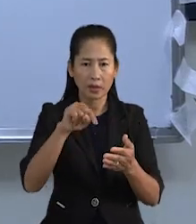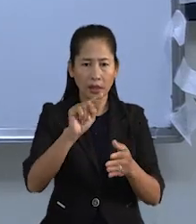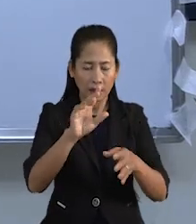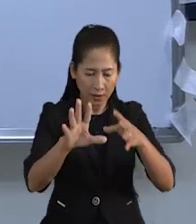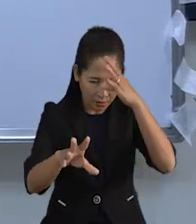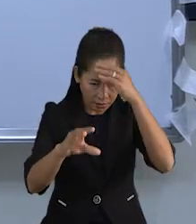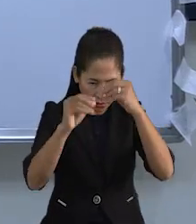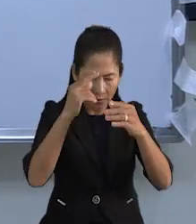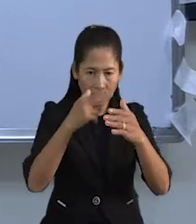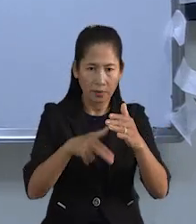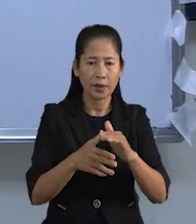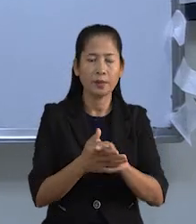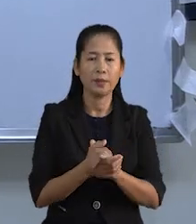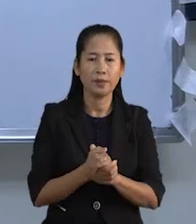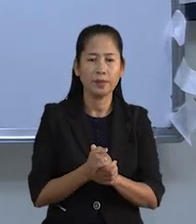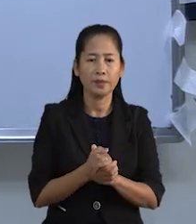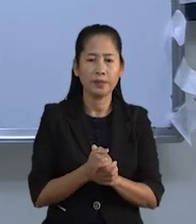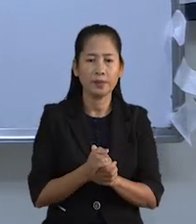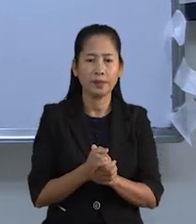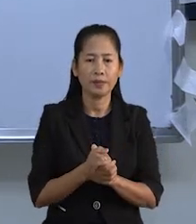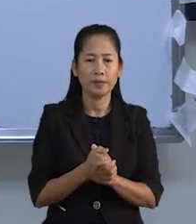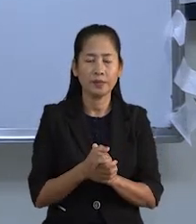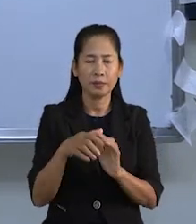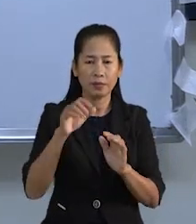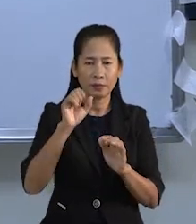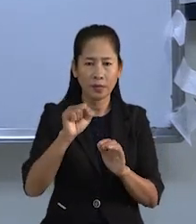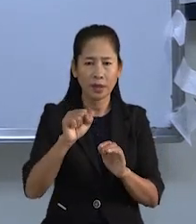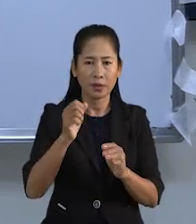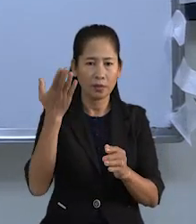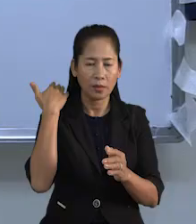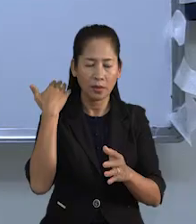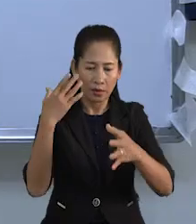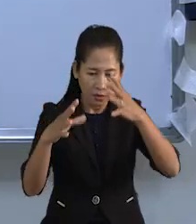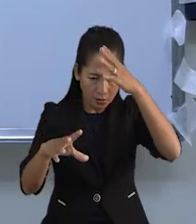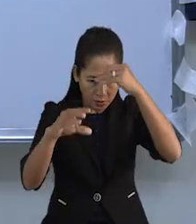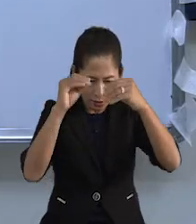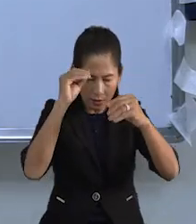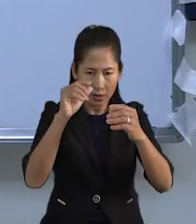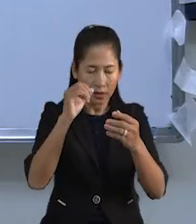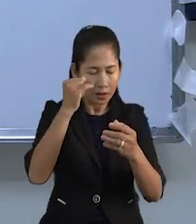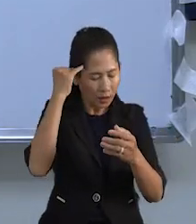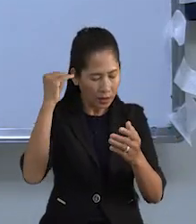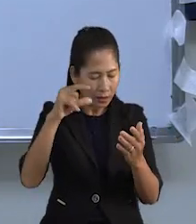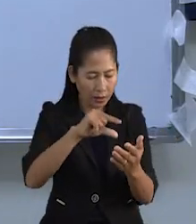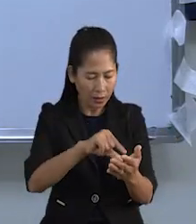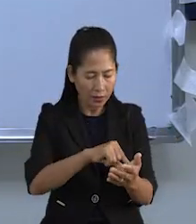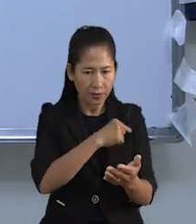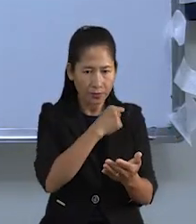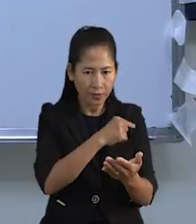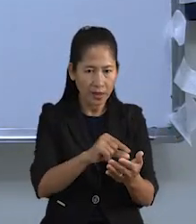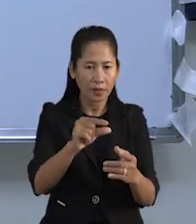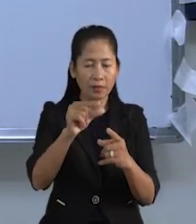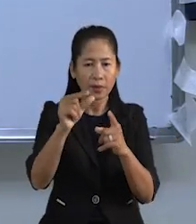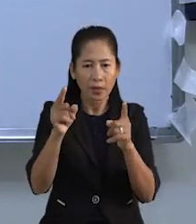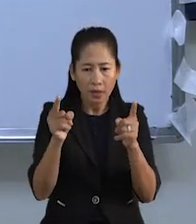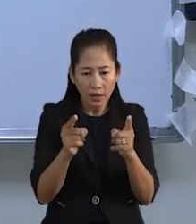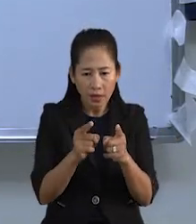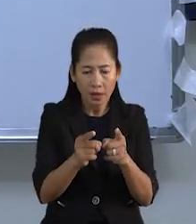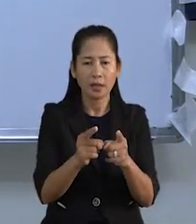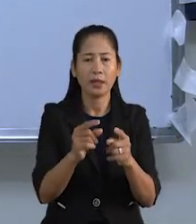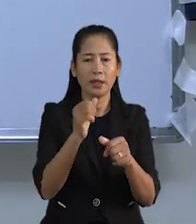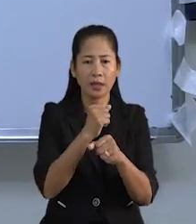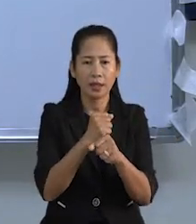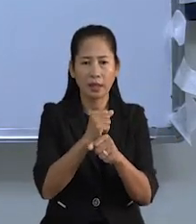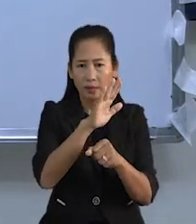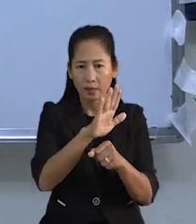រៀនអំពីអ្វីកូនបាទអញ្ចឹងថ្ងៃមុនយើងរៀនអំពីការតែងកំកំណាប់ខ្លីណាកូនណាហើយកិច្ច